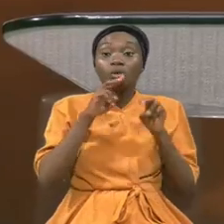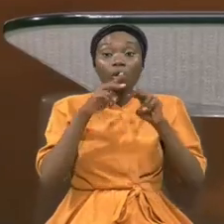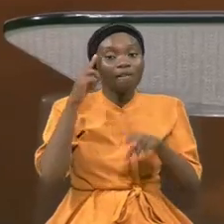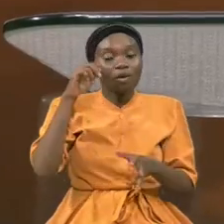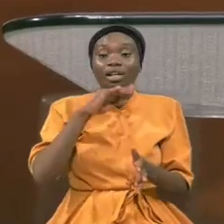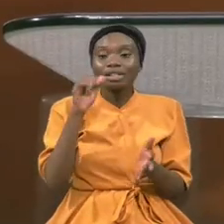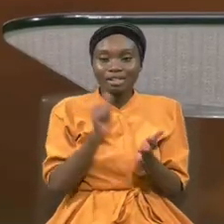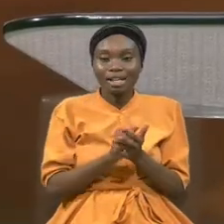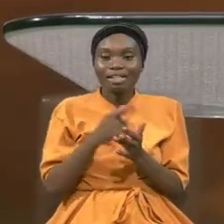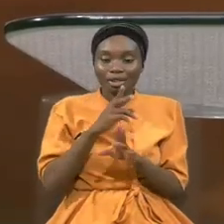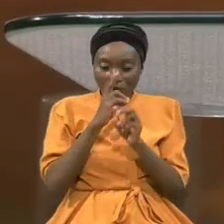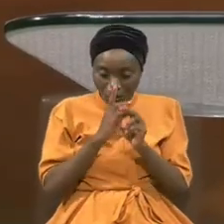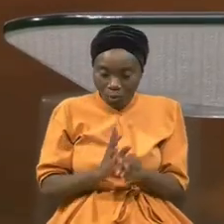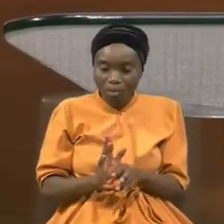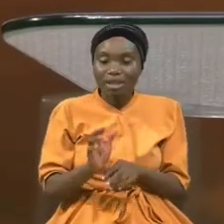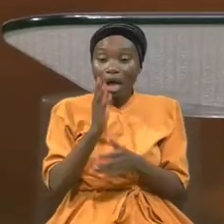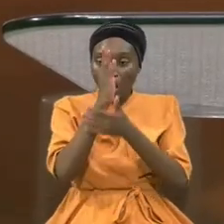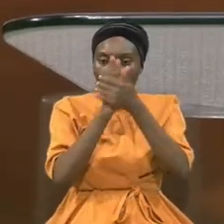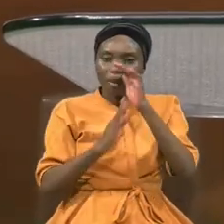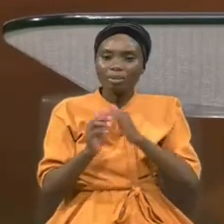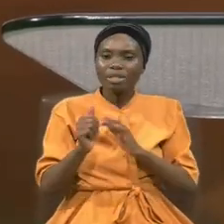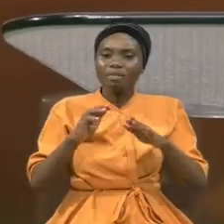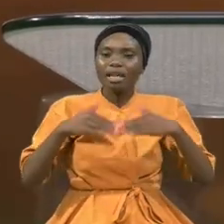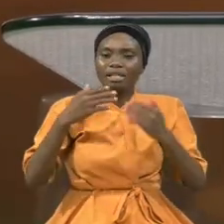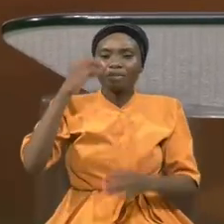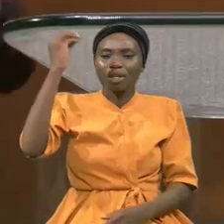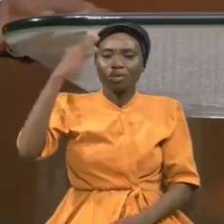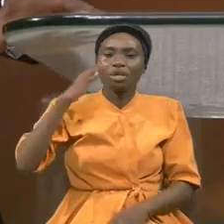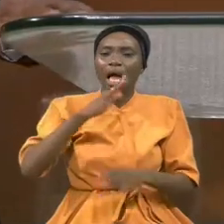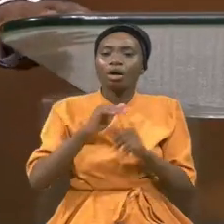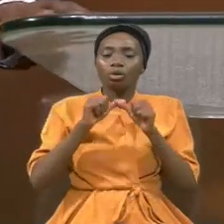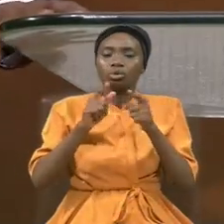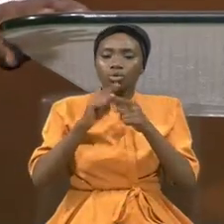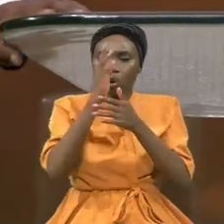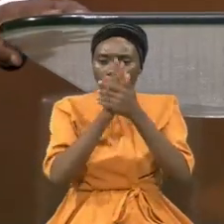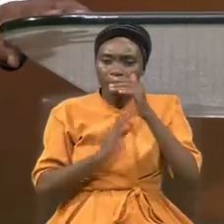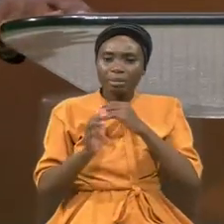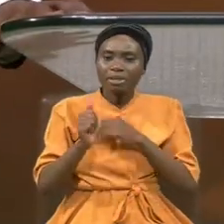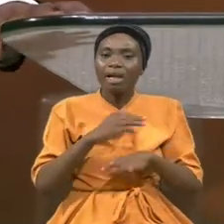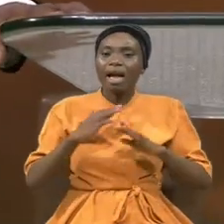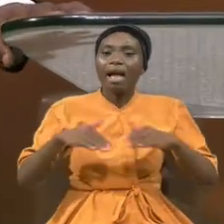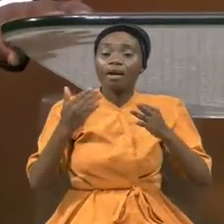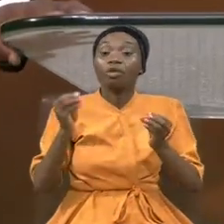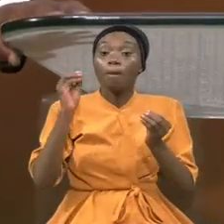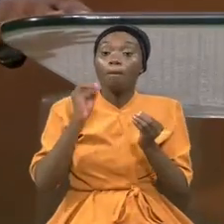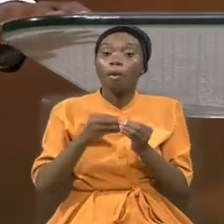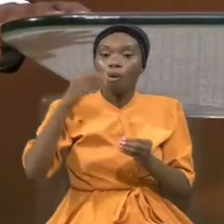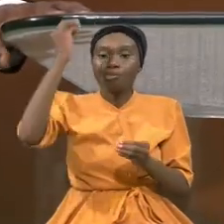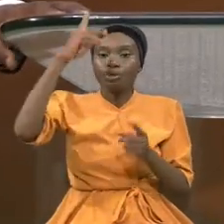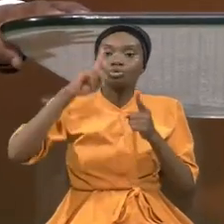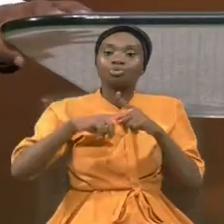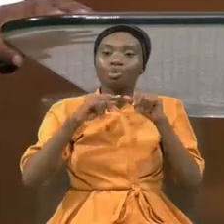cherche, c'est qu'il s'humilie. Il leur a donné là, il leur donne la grâce, il s'humilie. Et il leur donne plus de grâce